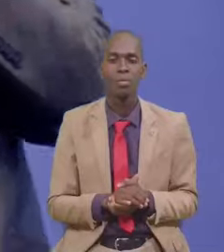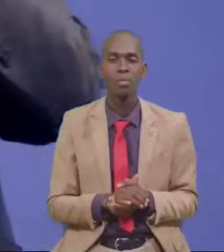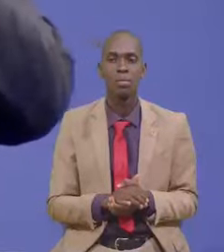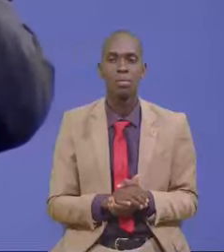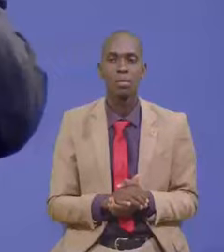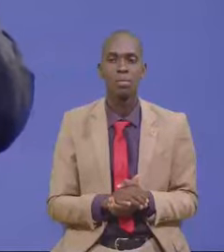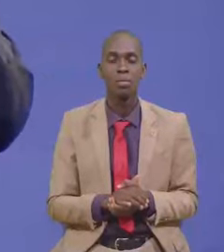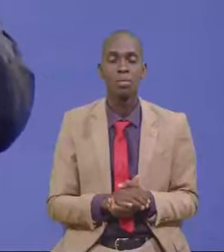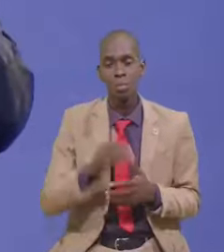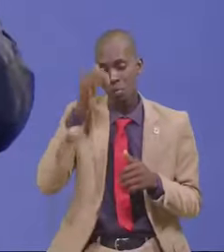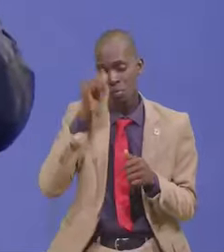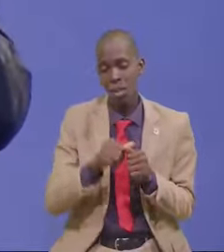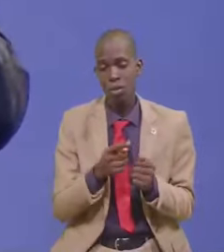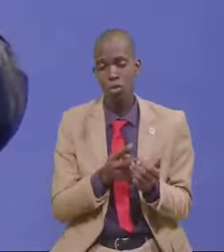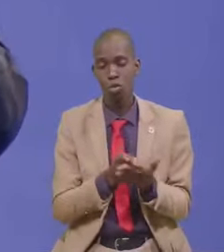Rappelez-vous la vérité dont nous parlons.